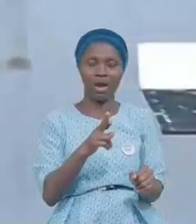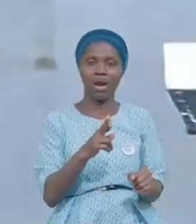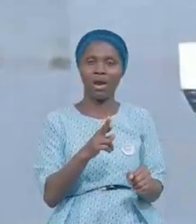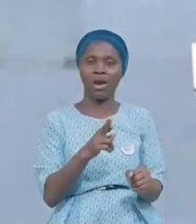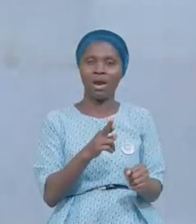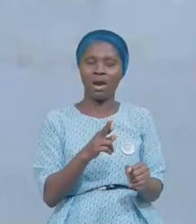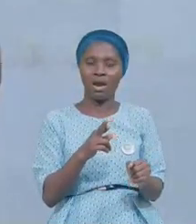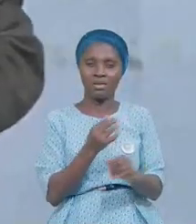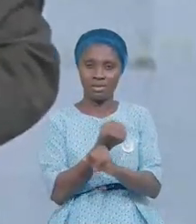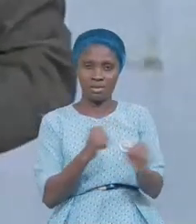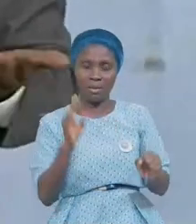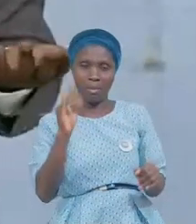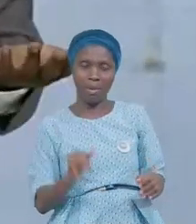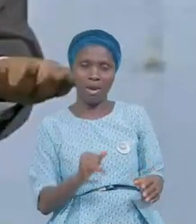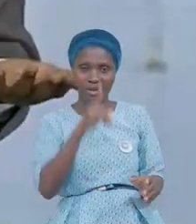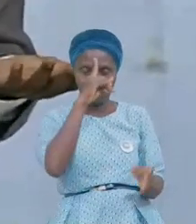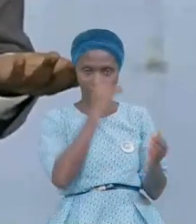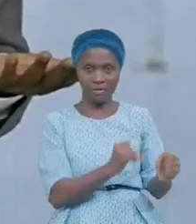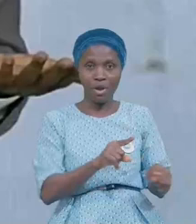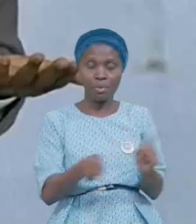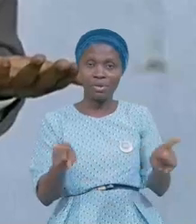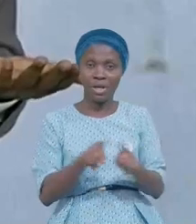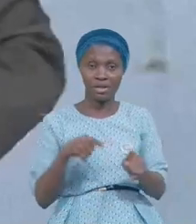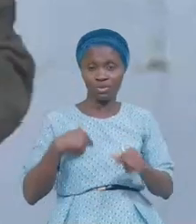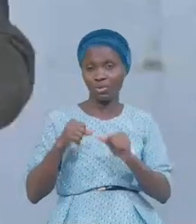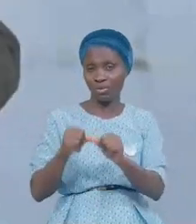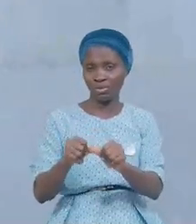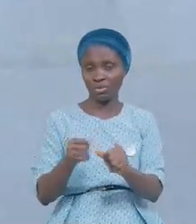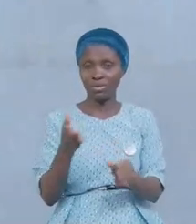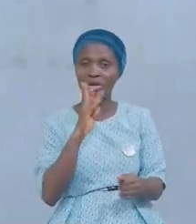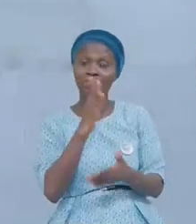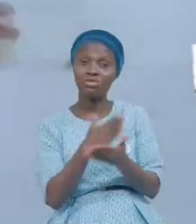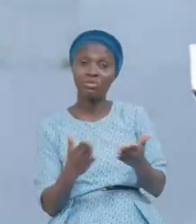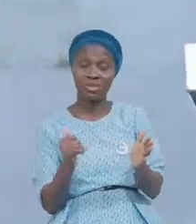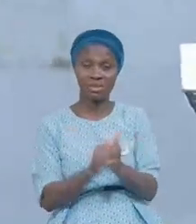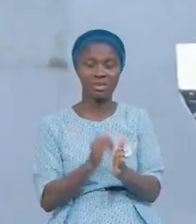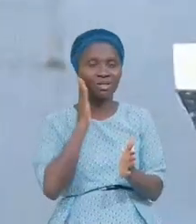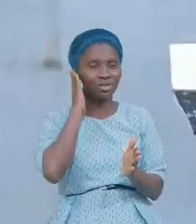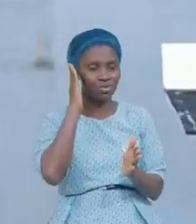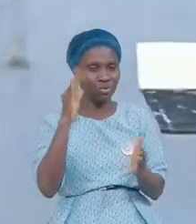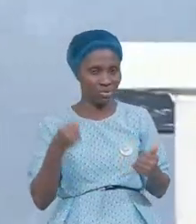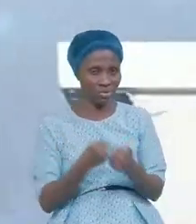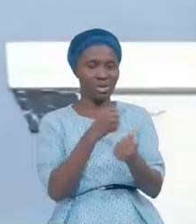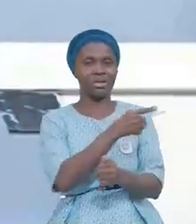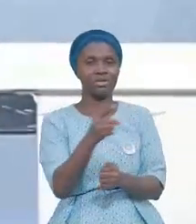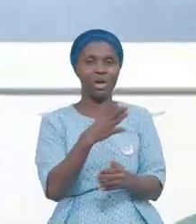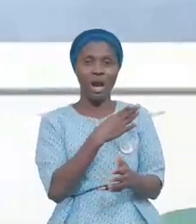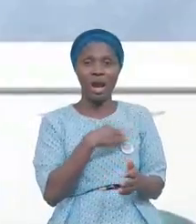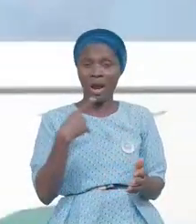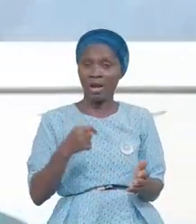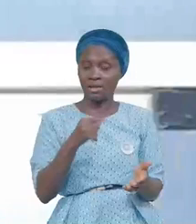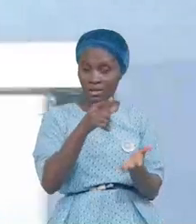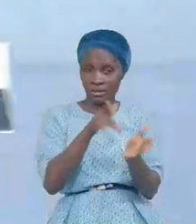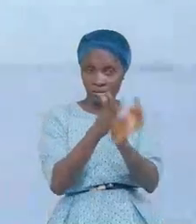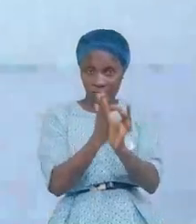que nous avançons, évoluons, il y a des choses auxquelles nous serons confrontés. Et le juste, le justifié dans le royaume